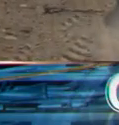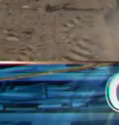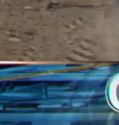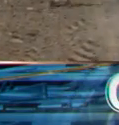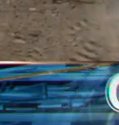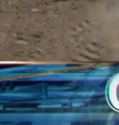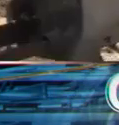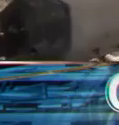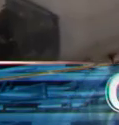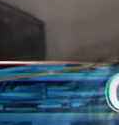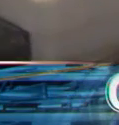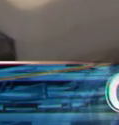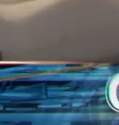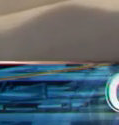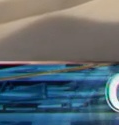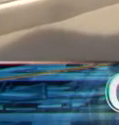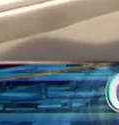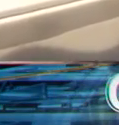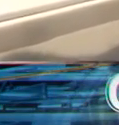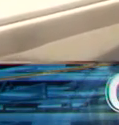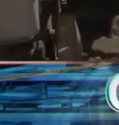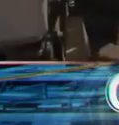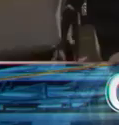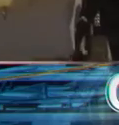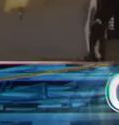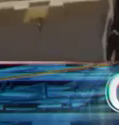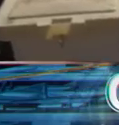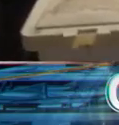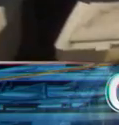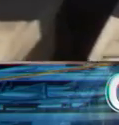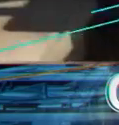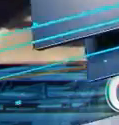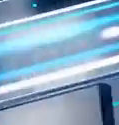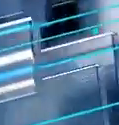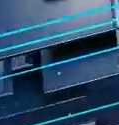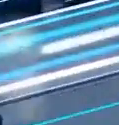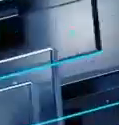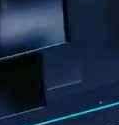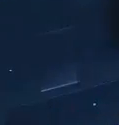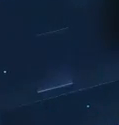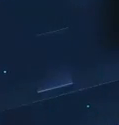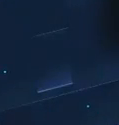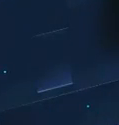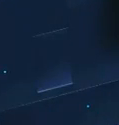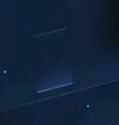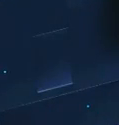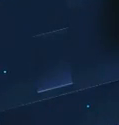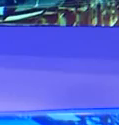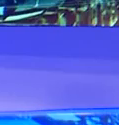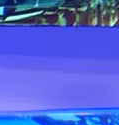Помощь удваивает результат. Свекловоды Аксуского района расширяют площади посевов сахарной свеклы.